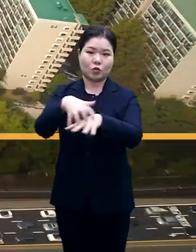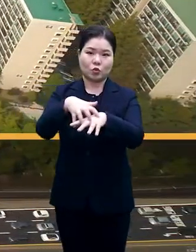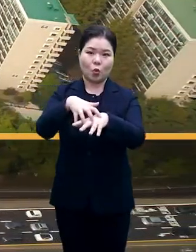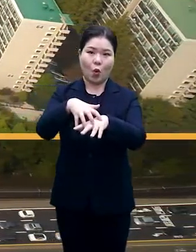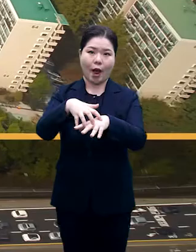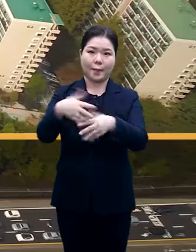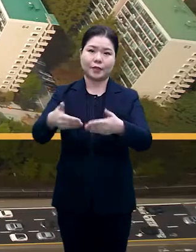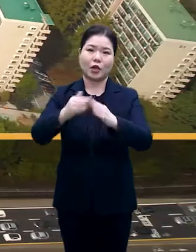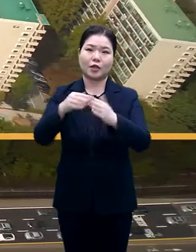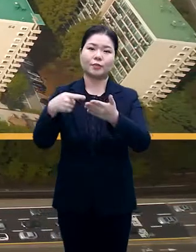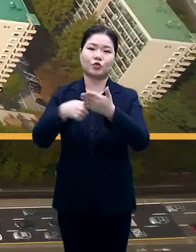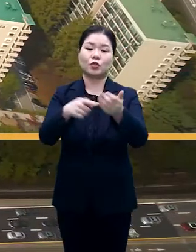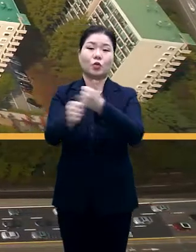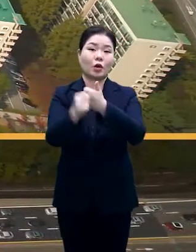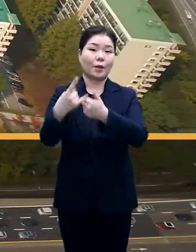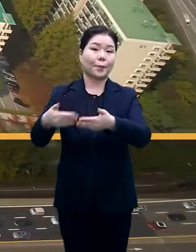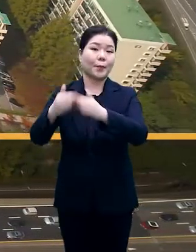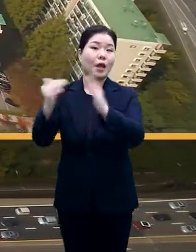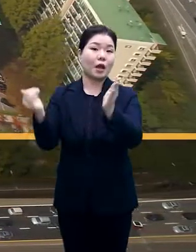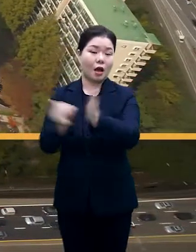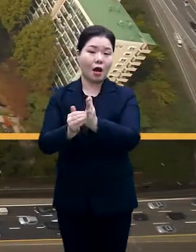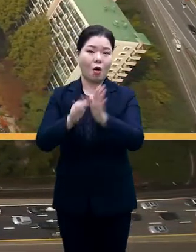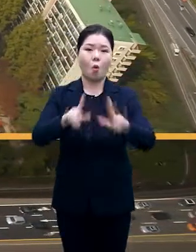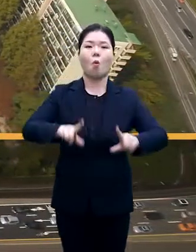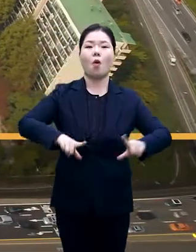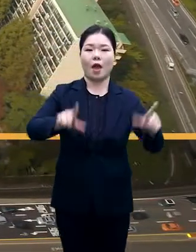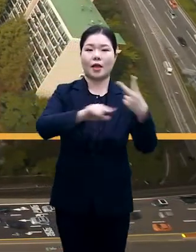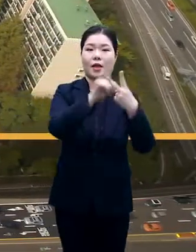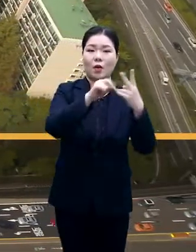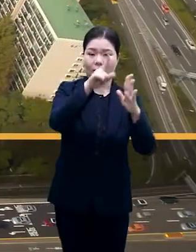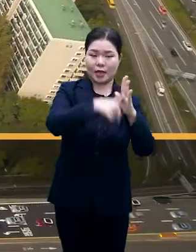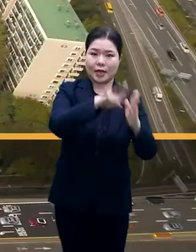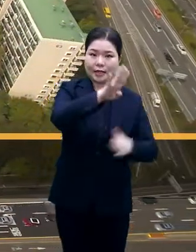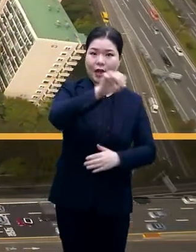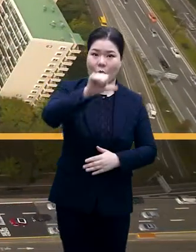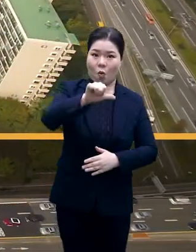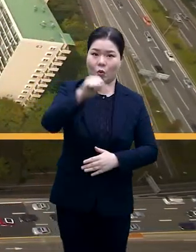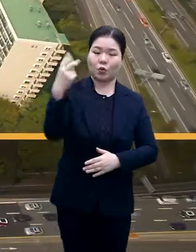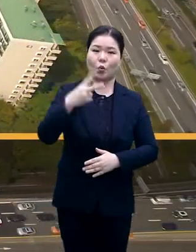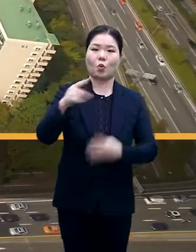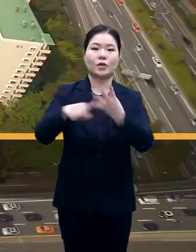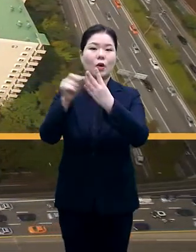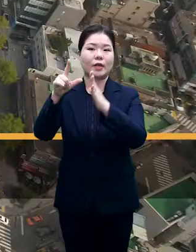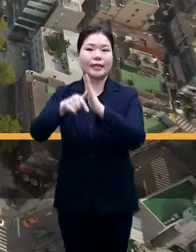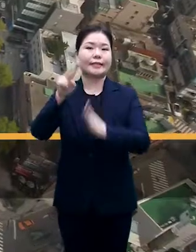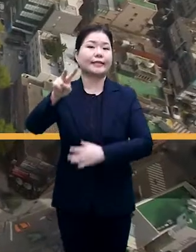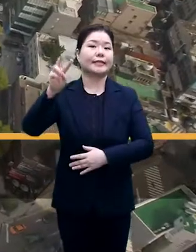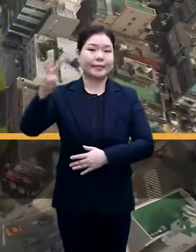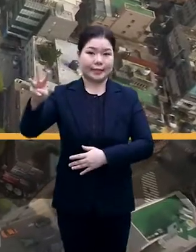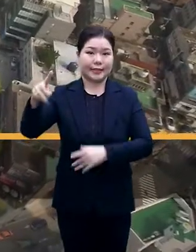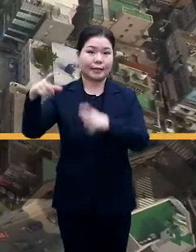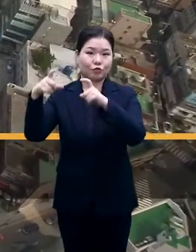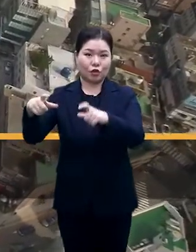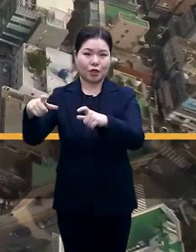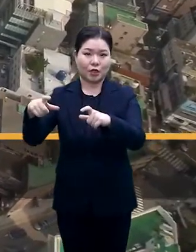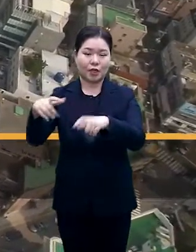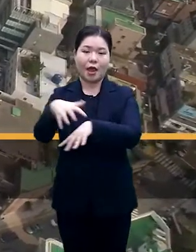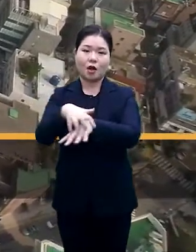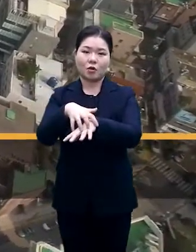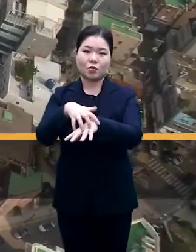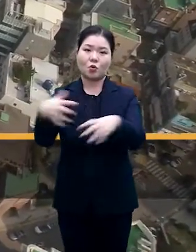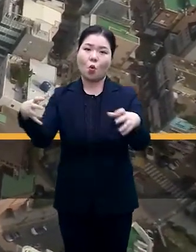설립 추진위원회를 구성했고 올해 2월에는 4, 5구역과 또 4월에는 2,